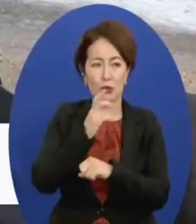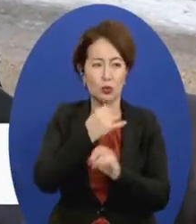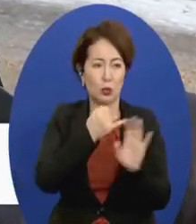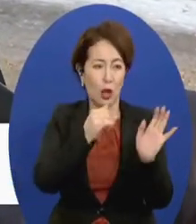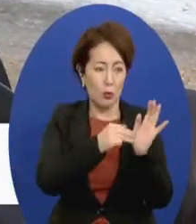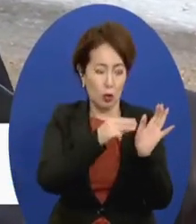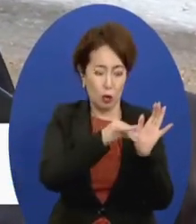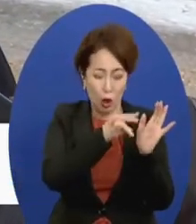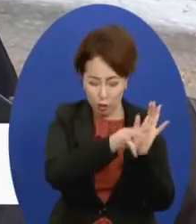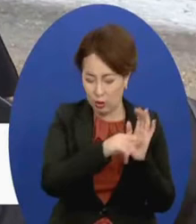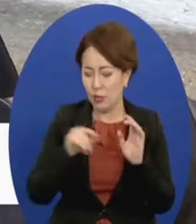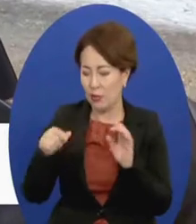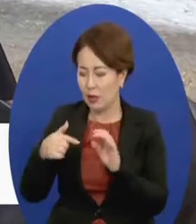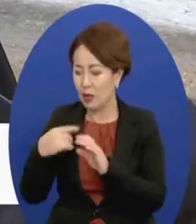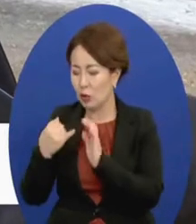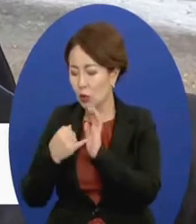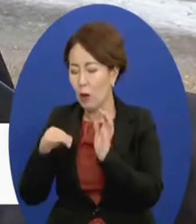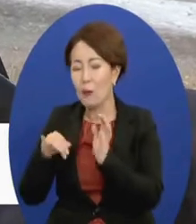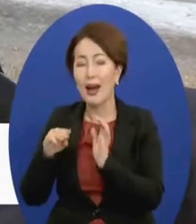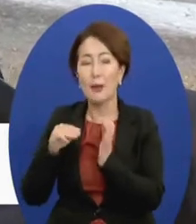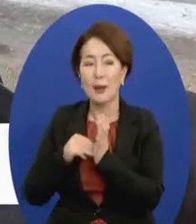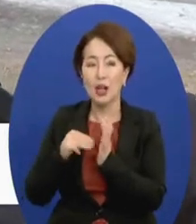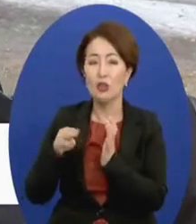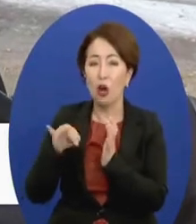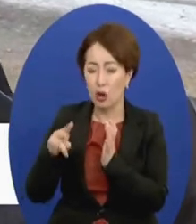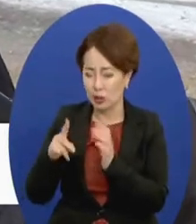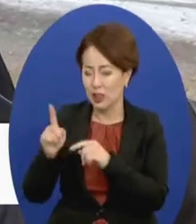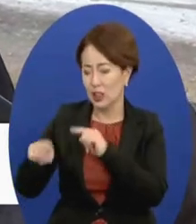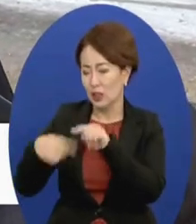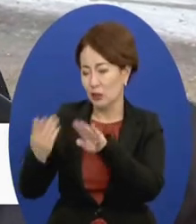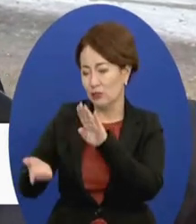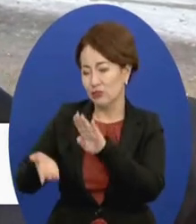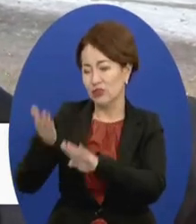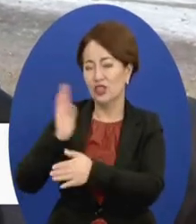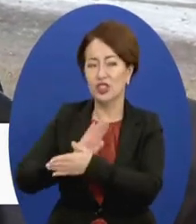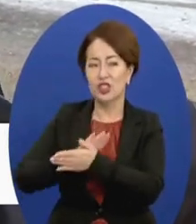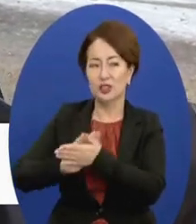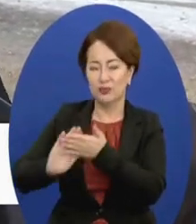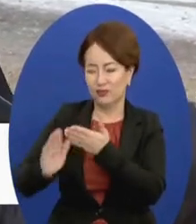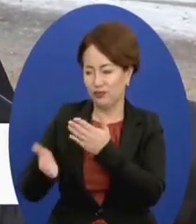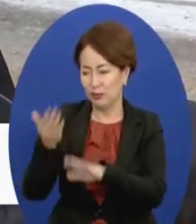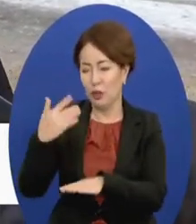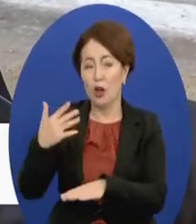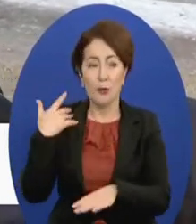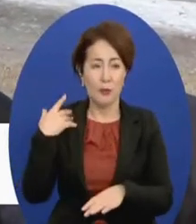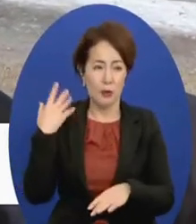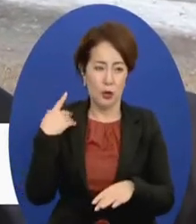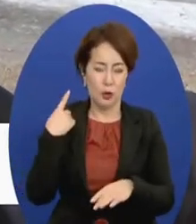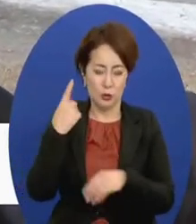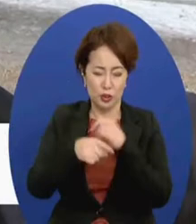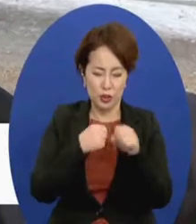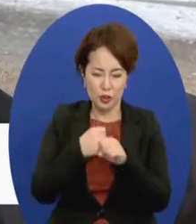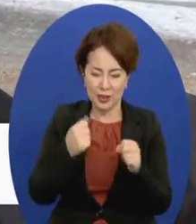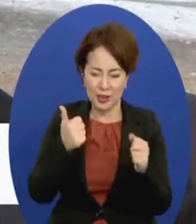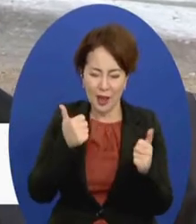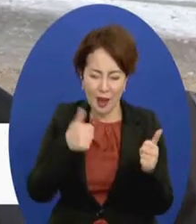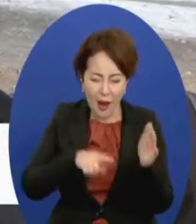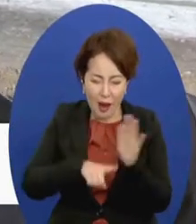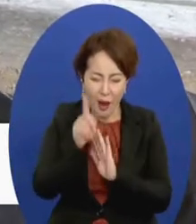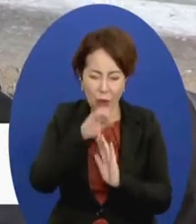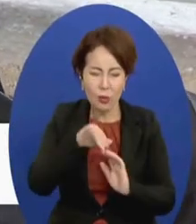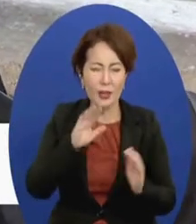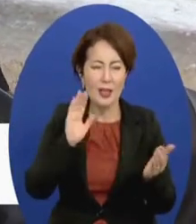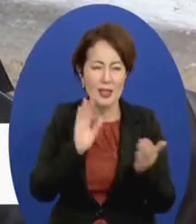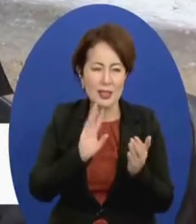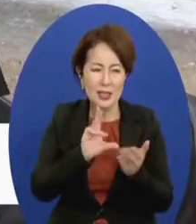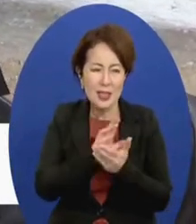шүү дээ. Гэхдээ энэ үйлдвэр бол илүү орчин үеийн илүү тийм мэдлэгт суурилсан. Өнгөрсөн жил бол бид анх удаагаа сайжруулсан төсний үйлдвэрийг байгуулсан.